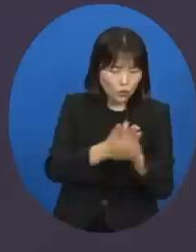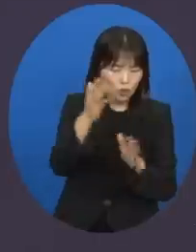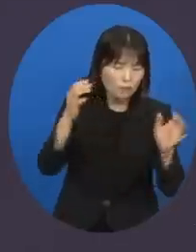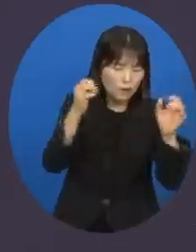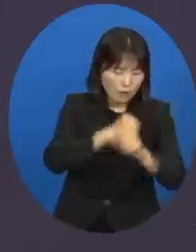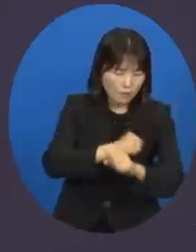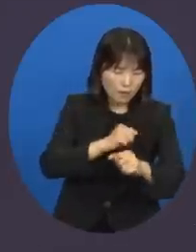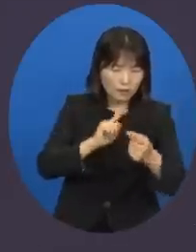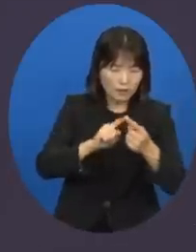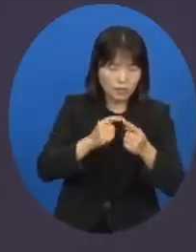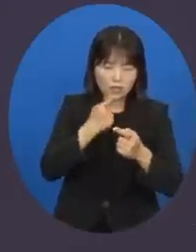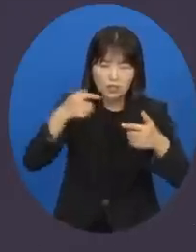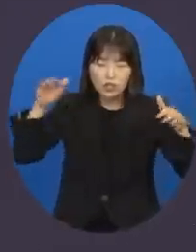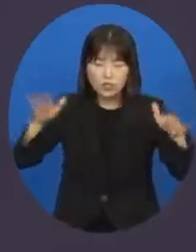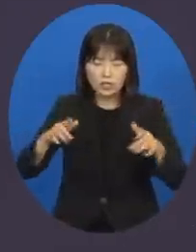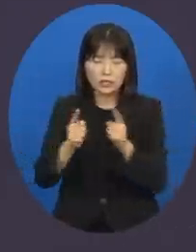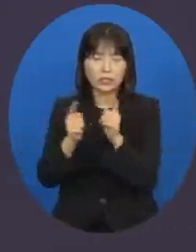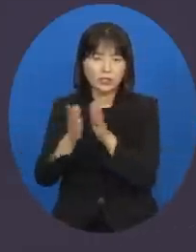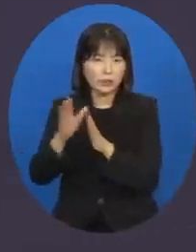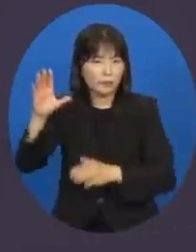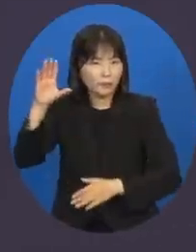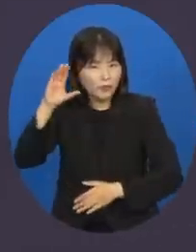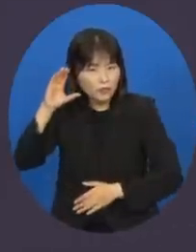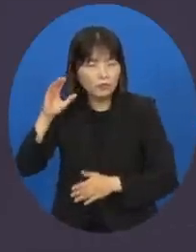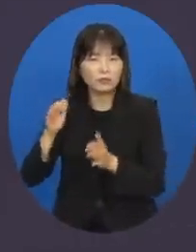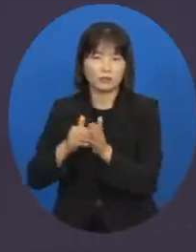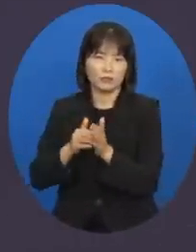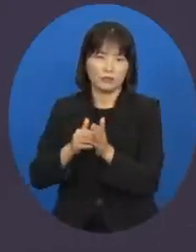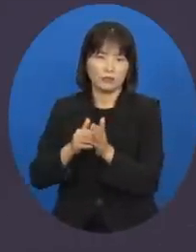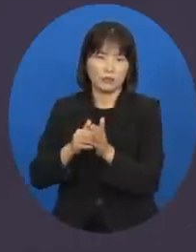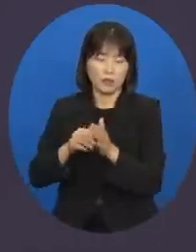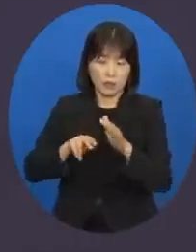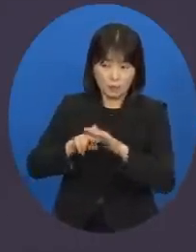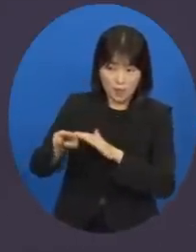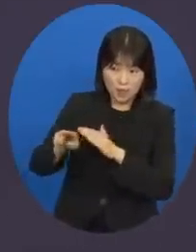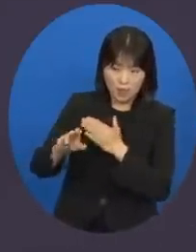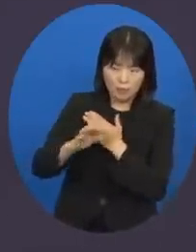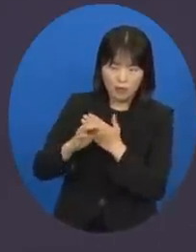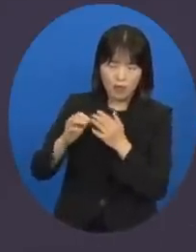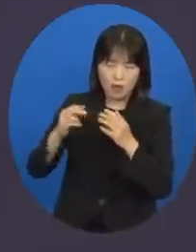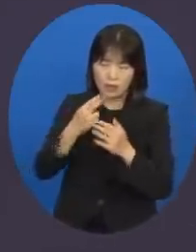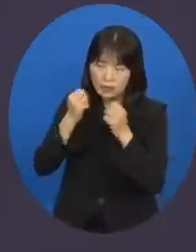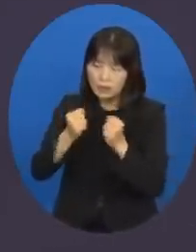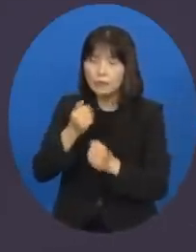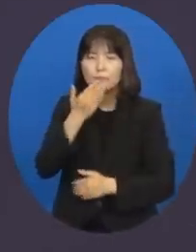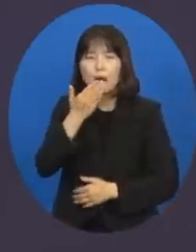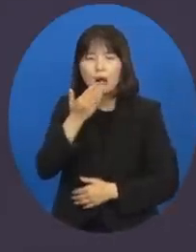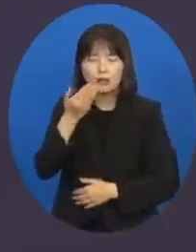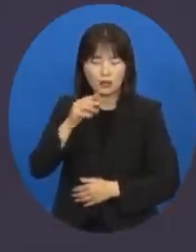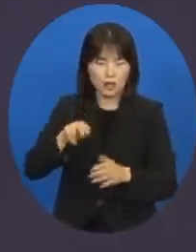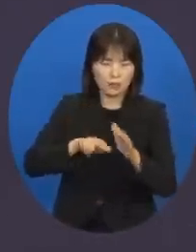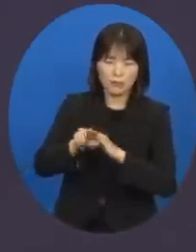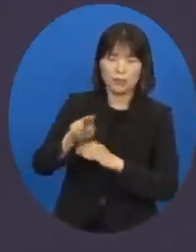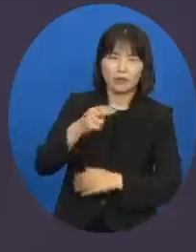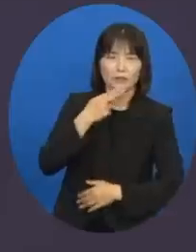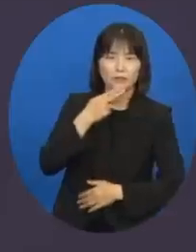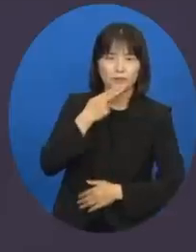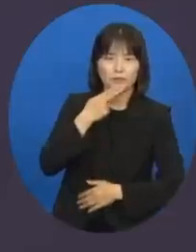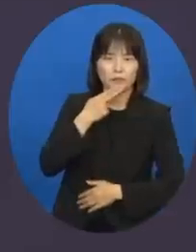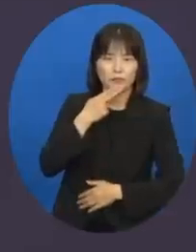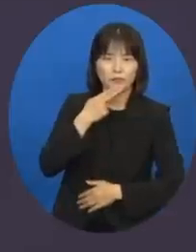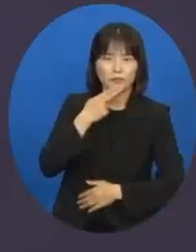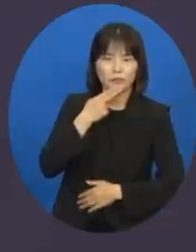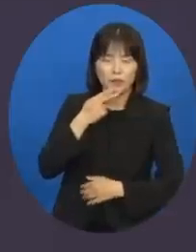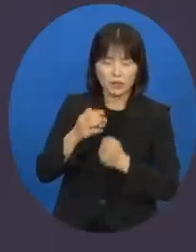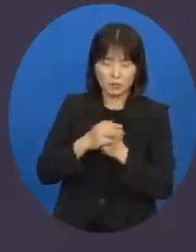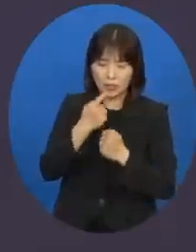천사들로부터 직접 들었어요. 피하기만 하면 살 수 있는 겁니다. 아니 근데 그것도 피하지 않는 거예요. 그래가지고 어떻게 합니까? 그